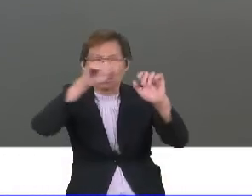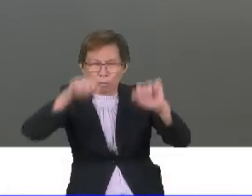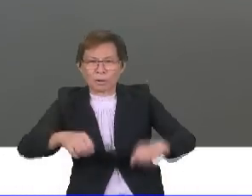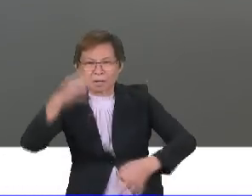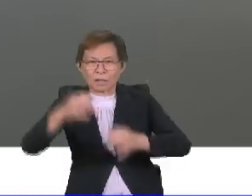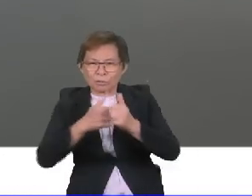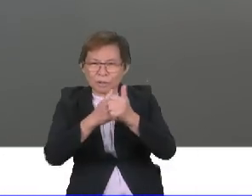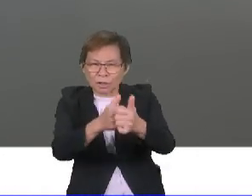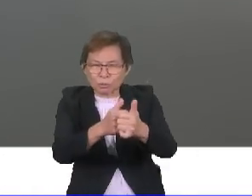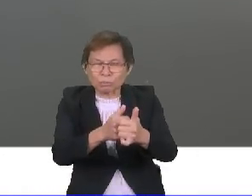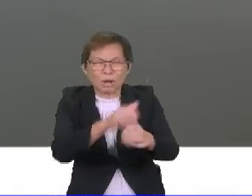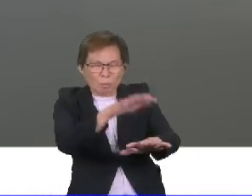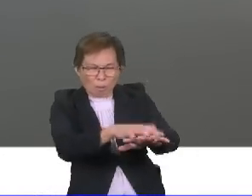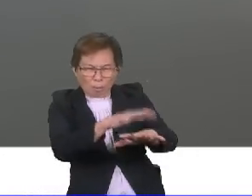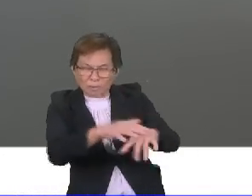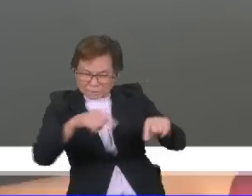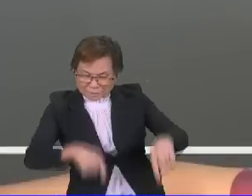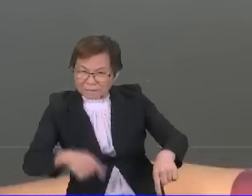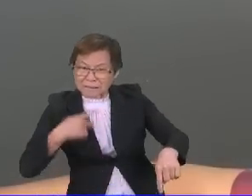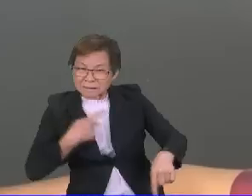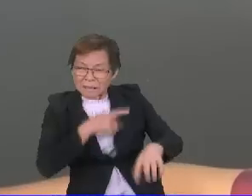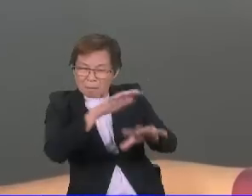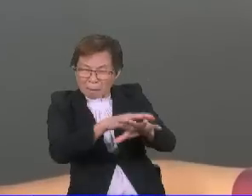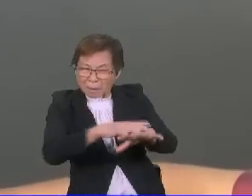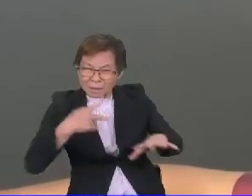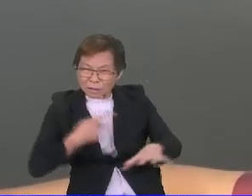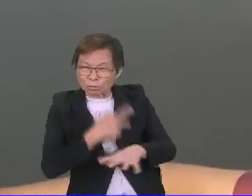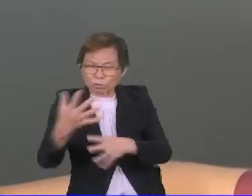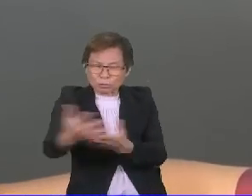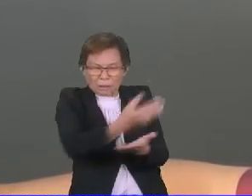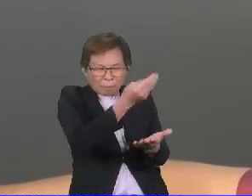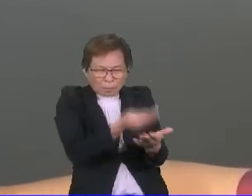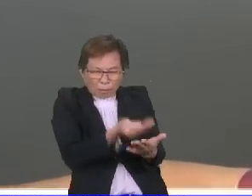udah ikut dengan kepadatan kita untuk menjaga ekonomi bersama